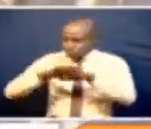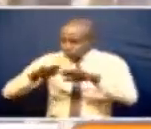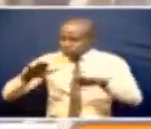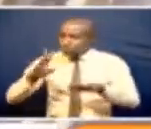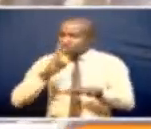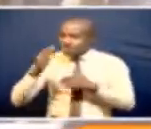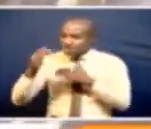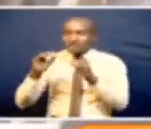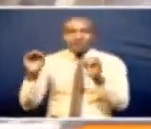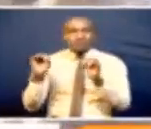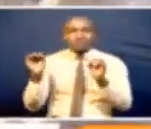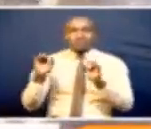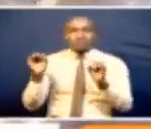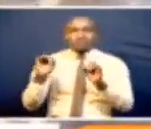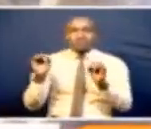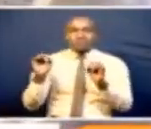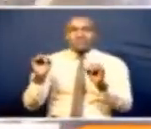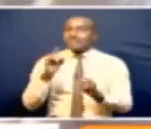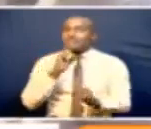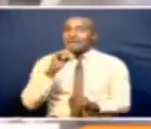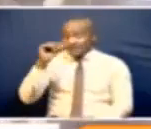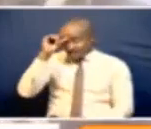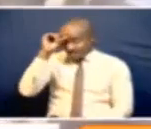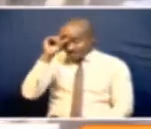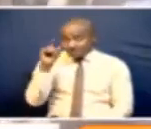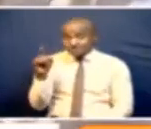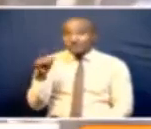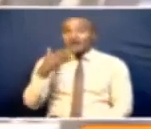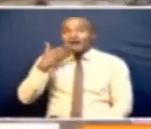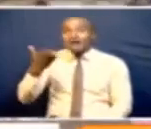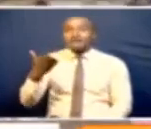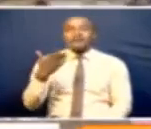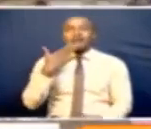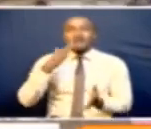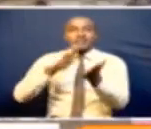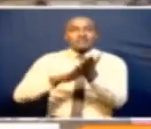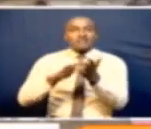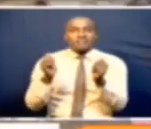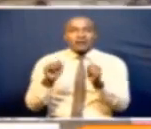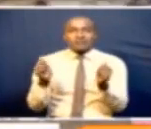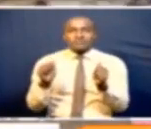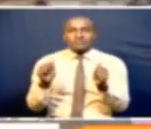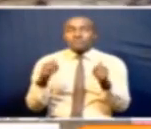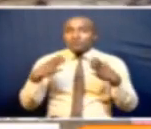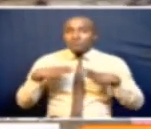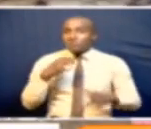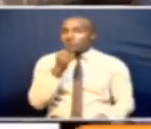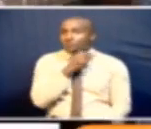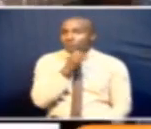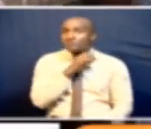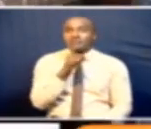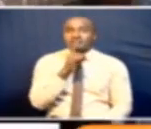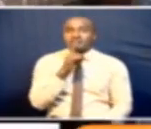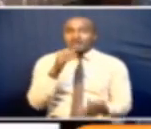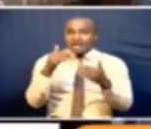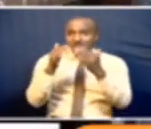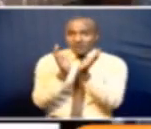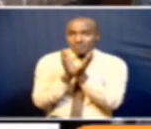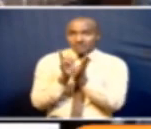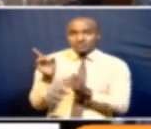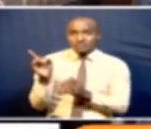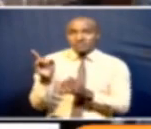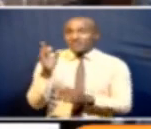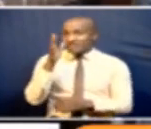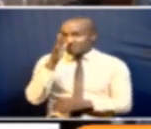mto, na kwamba shirika hilo la serikali lingali kujibu barua hiyo. Waathiriwa wakilalamika kuwa kampuni ya Superior Homes